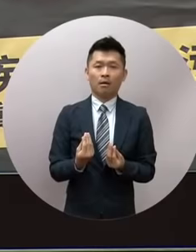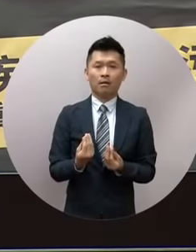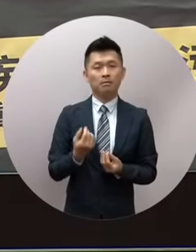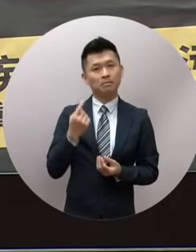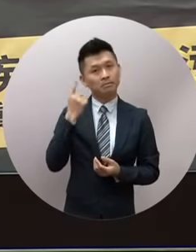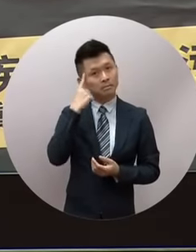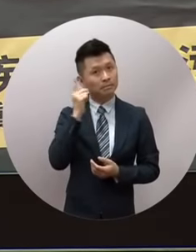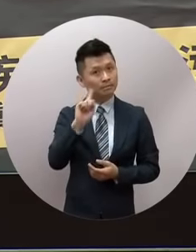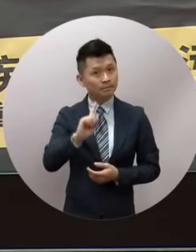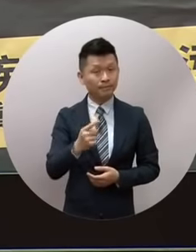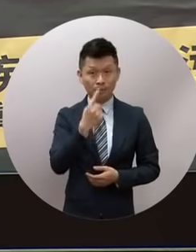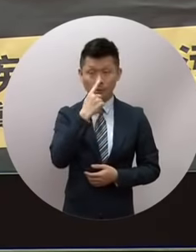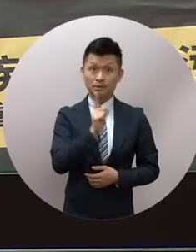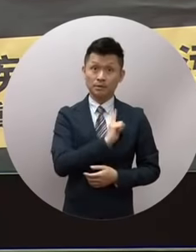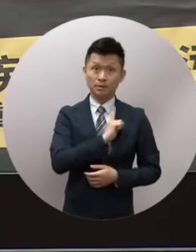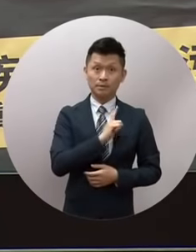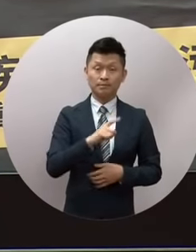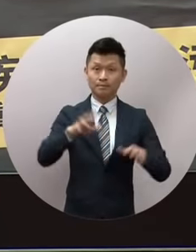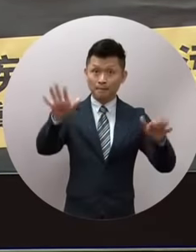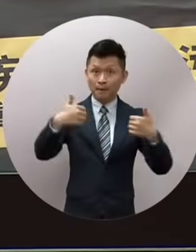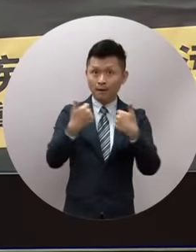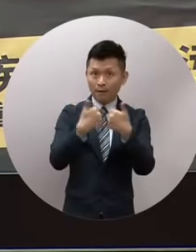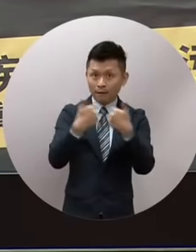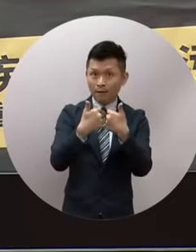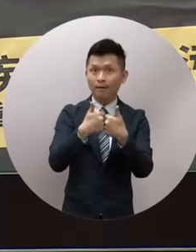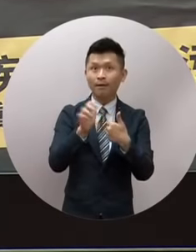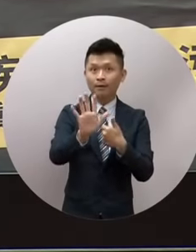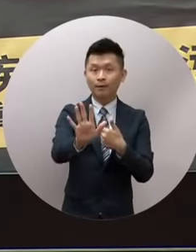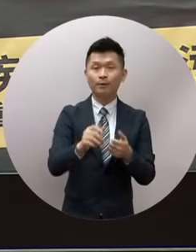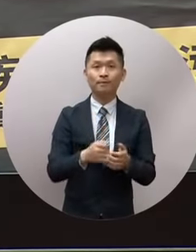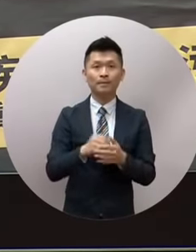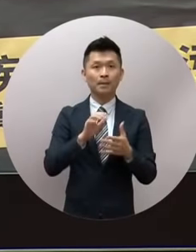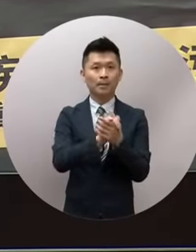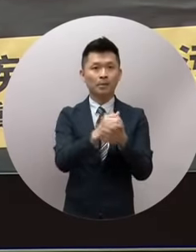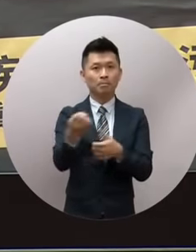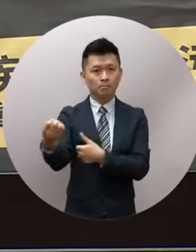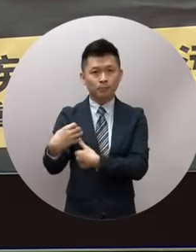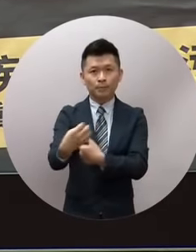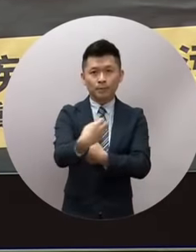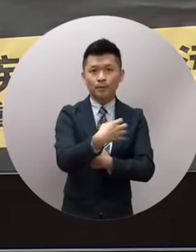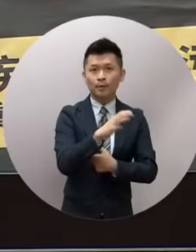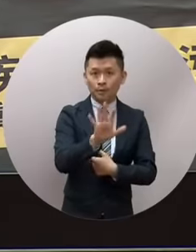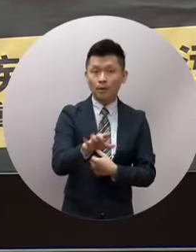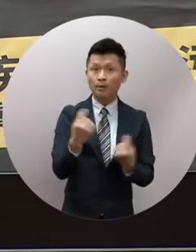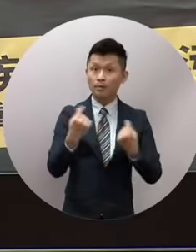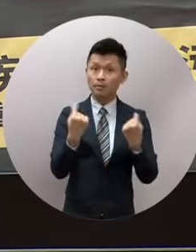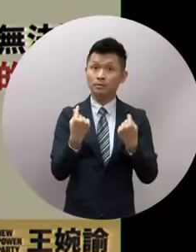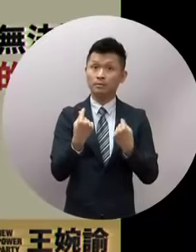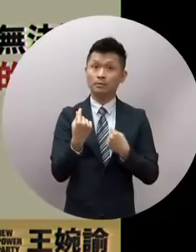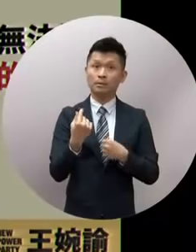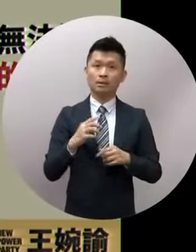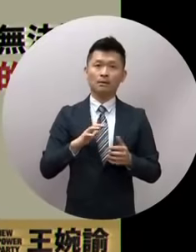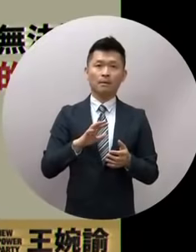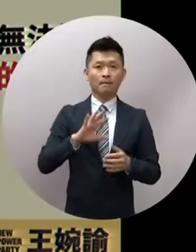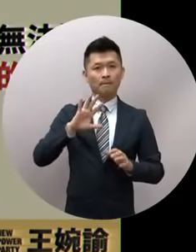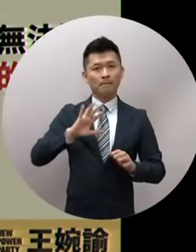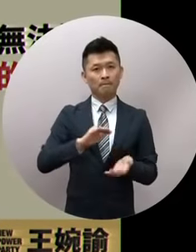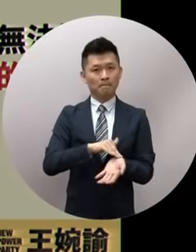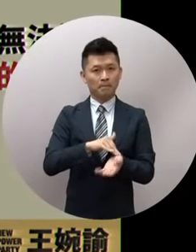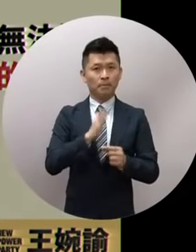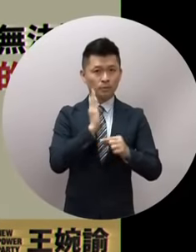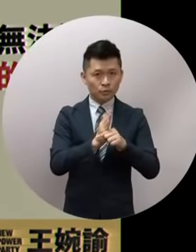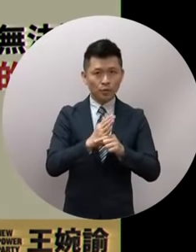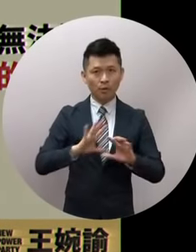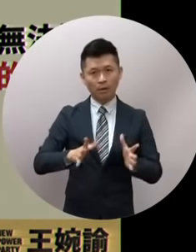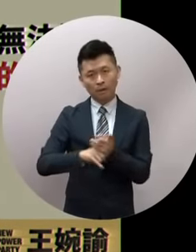前我自己曾经召开了一场社安网的政策会议，其实有很多朋友提供了第一线的声音，也包括了曾经身为疾患者或是目前正